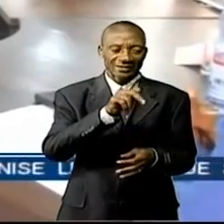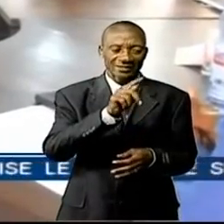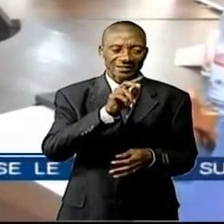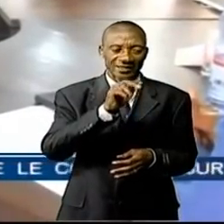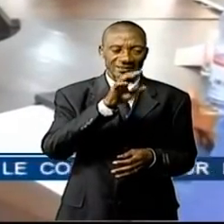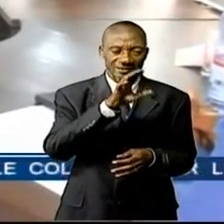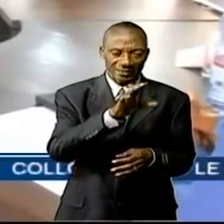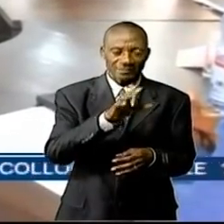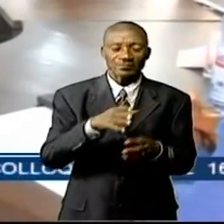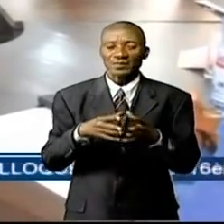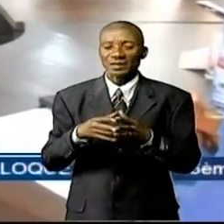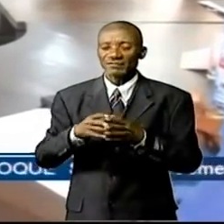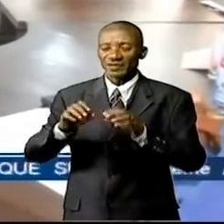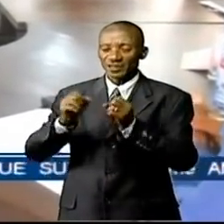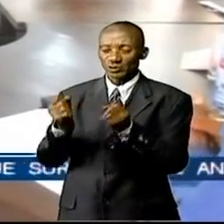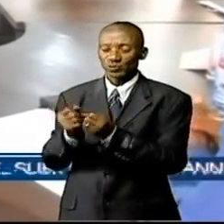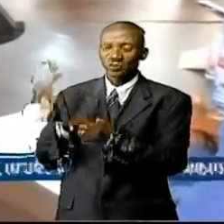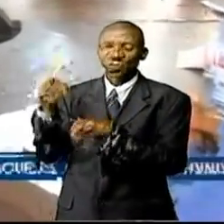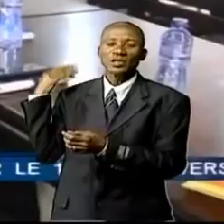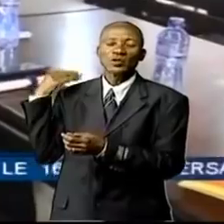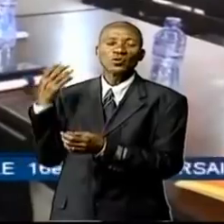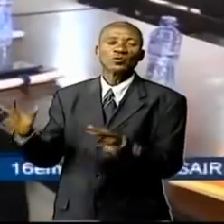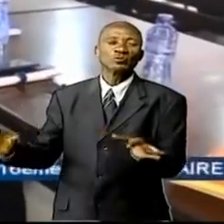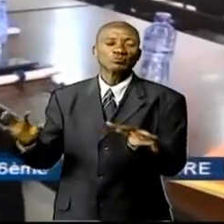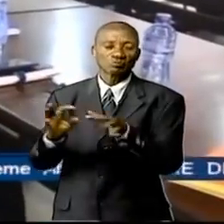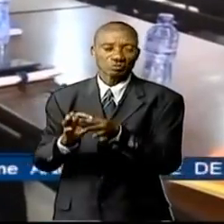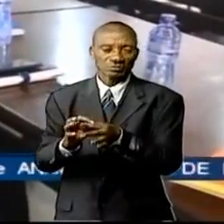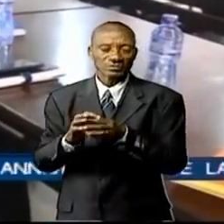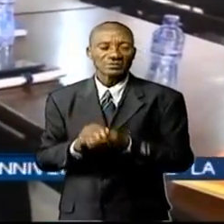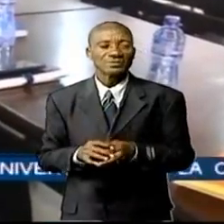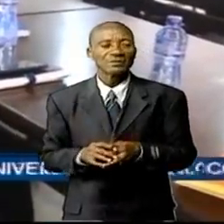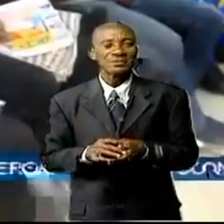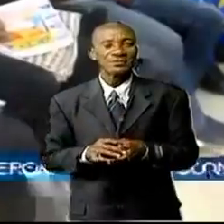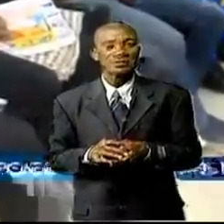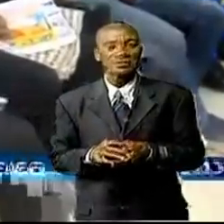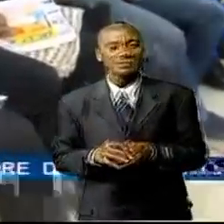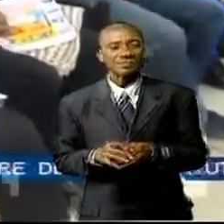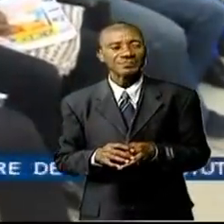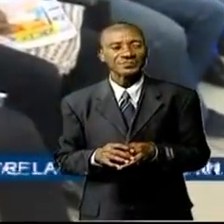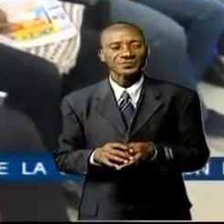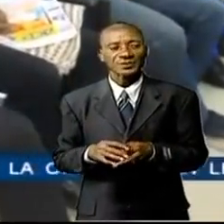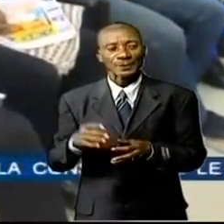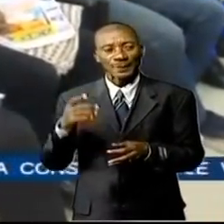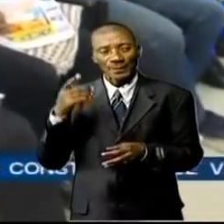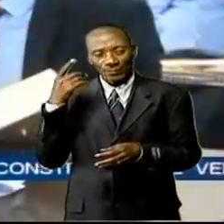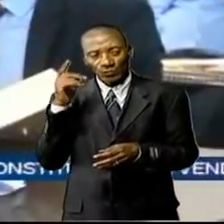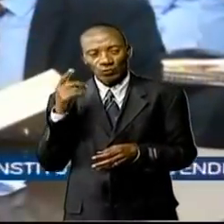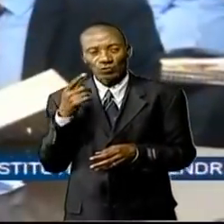du mois de mars 2021. Durant 11 mois, quelques obstacles ont bourré la matérialisation de ces partenariats. Il